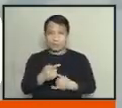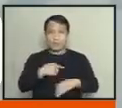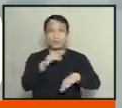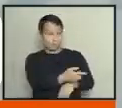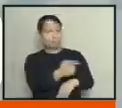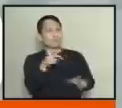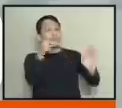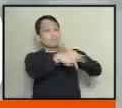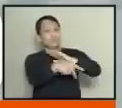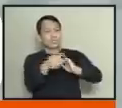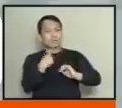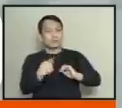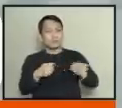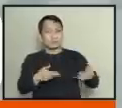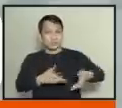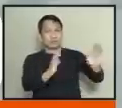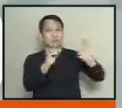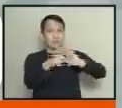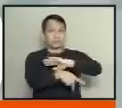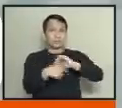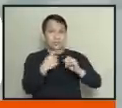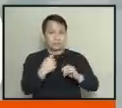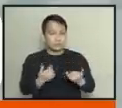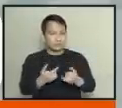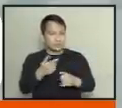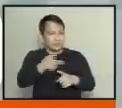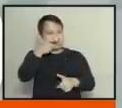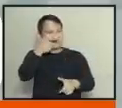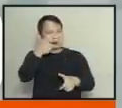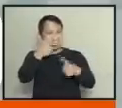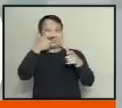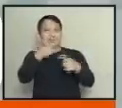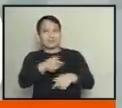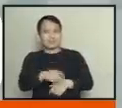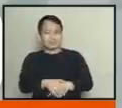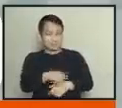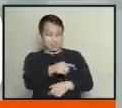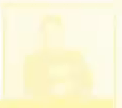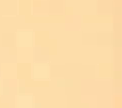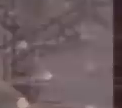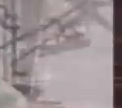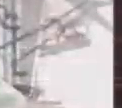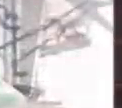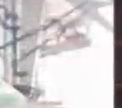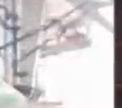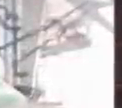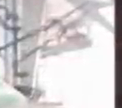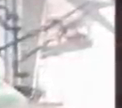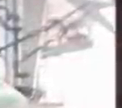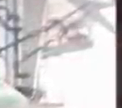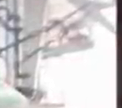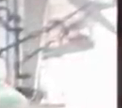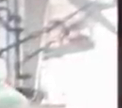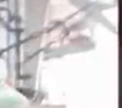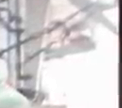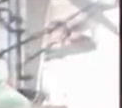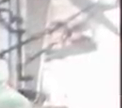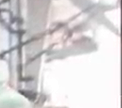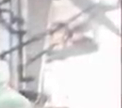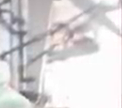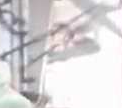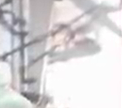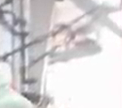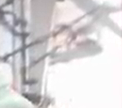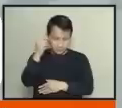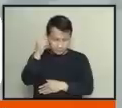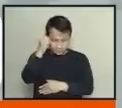pagbabanta siya, sir, na patahin mo na yan para lumayas, makapalang mukha niya, sir. Adi kasuhan natin ng grave threat. Mr. Ryan Soriano, ang dating kinakasama